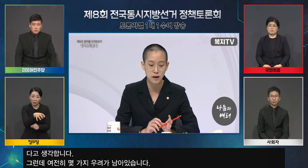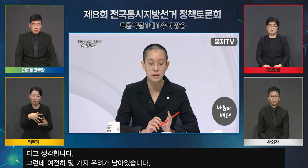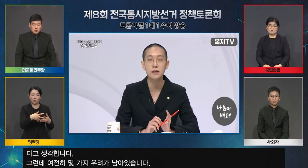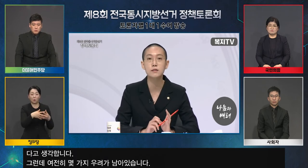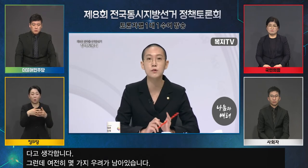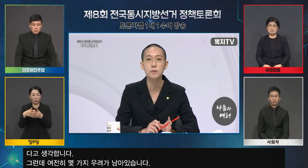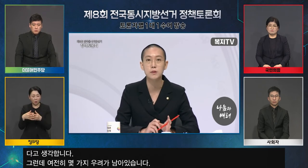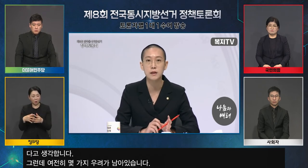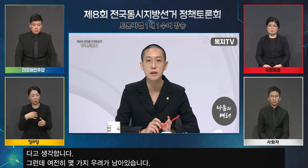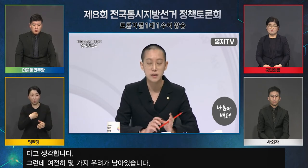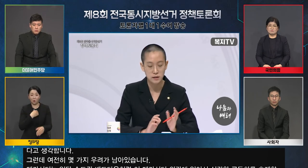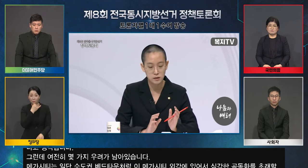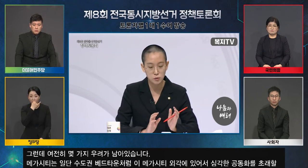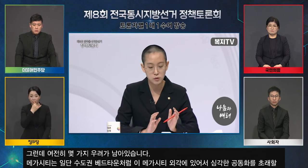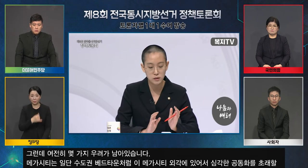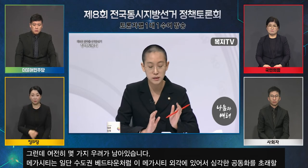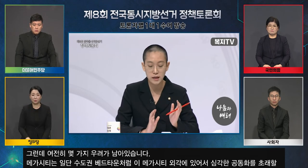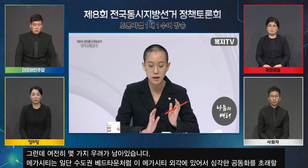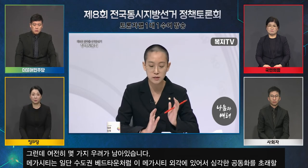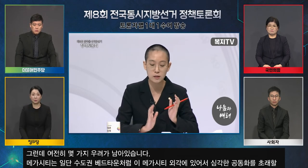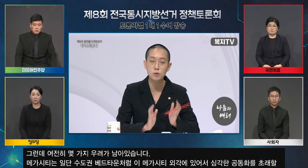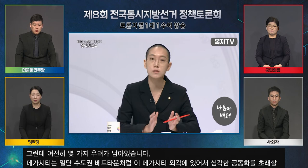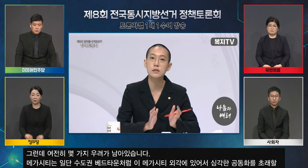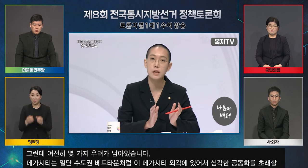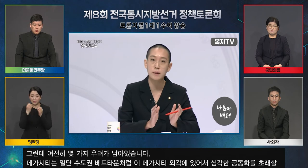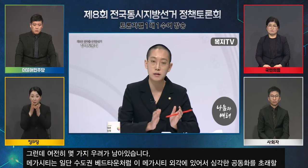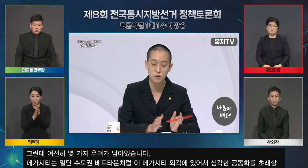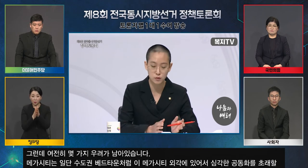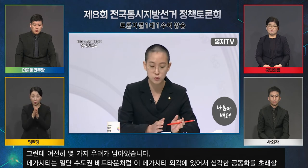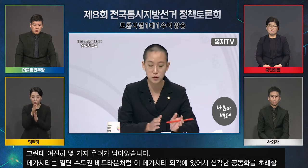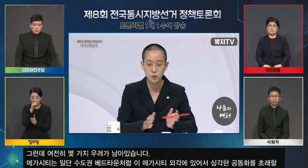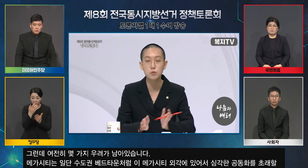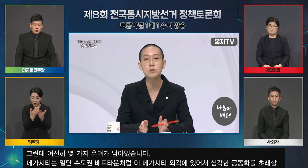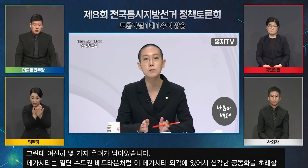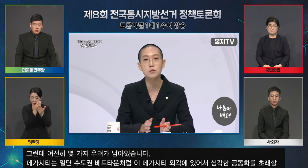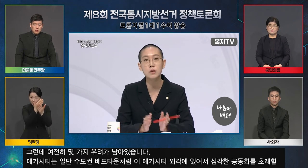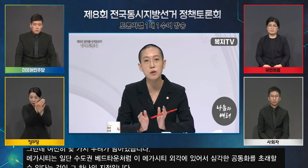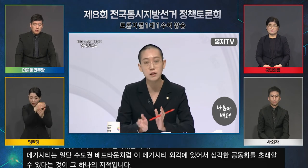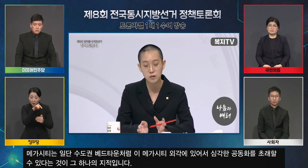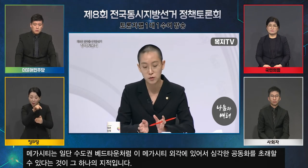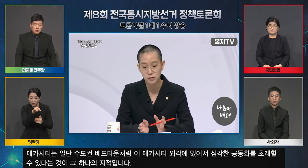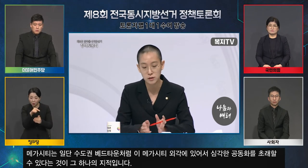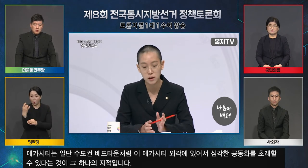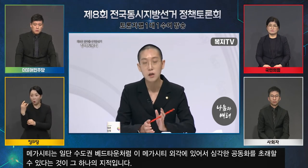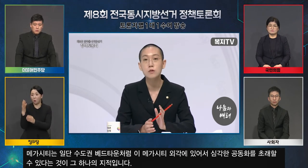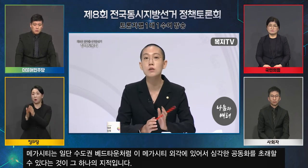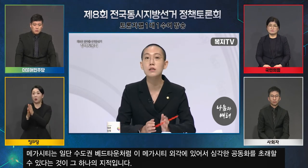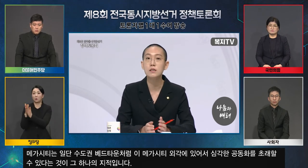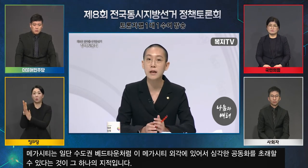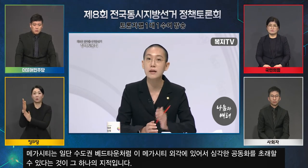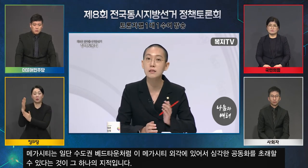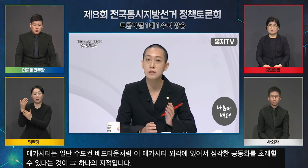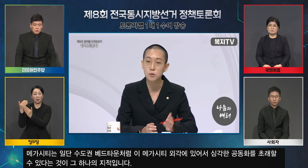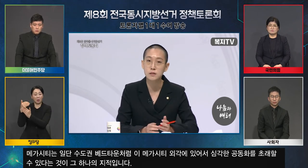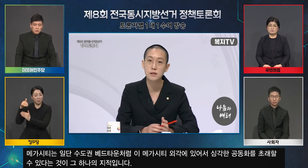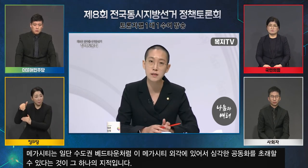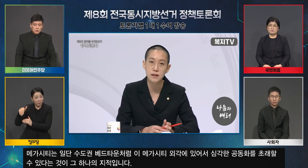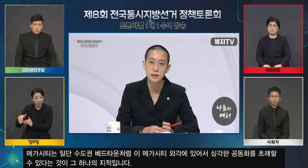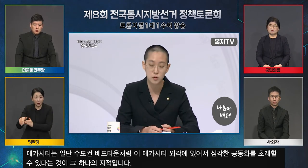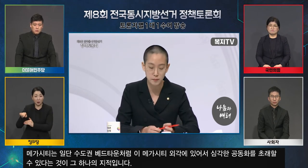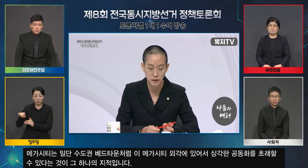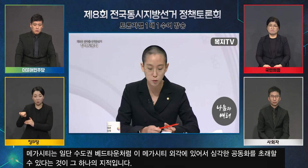있다는 것이 그 하나의 지적입니다. 신도시를 개발하는 것으로 원도심이 쇠퇴하는 것을 우리는 다른